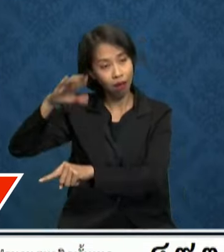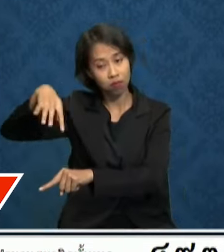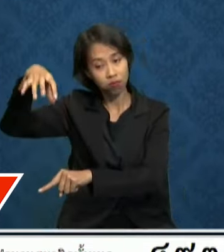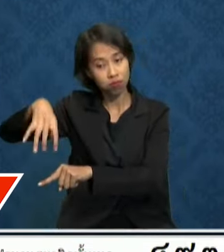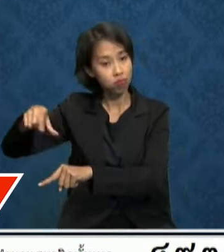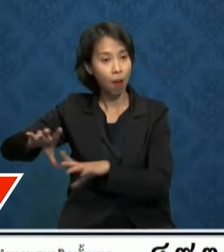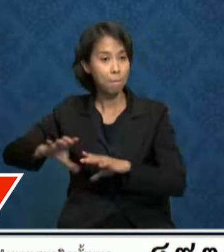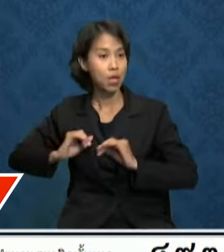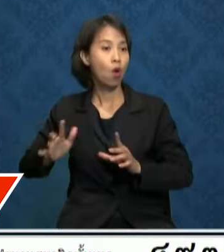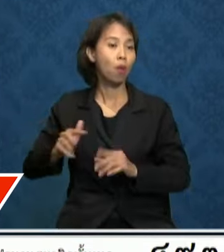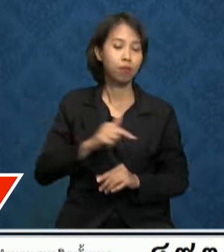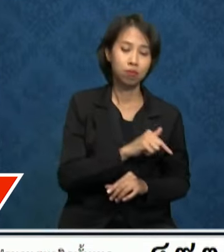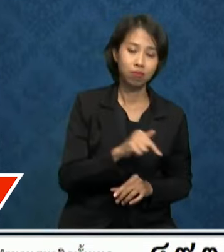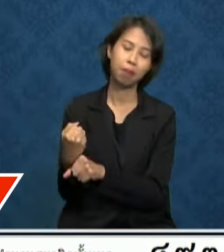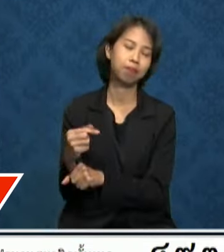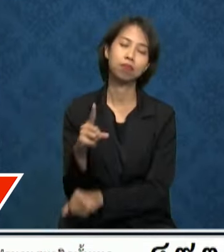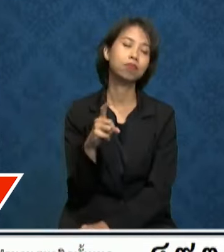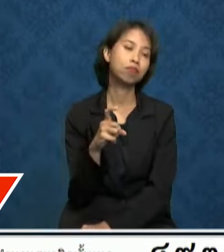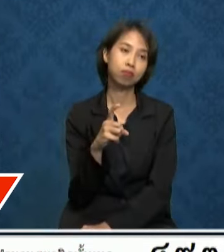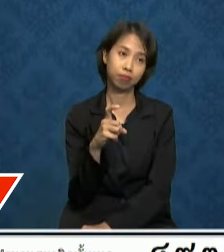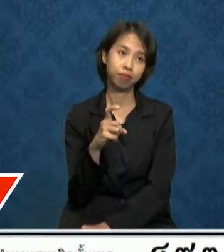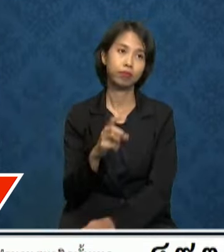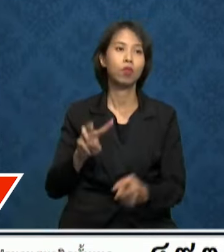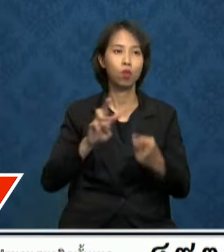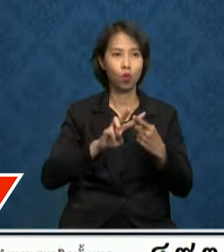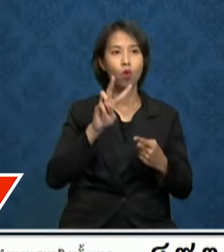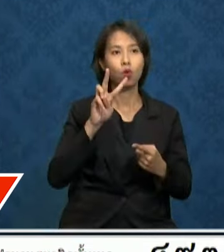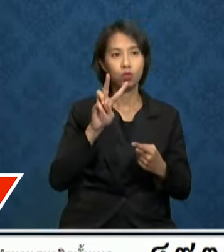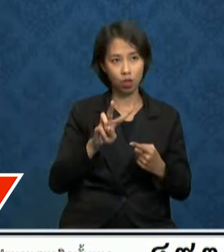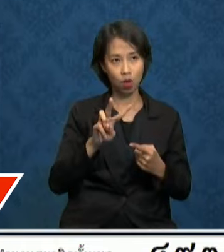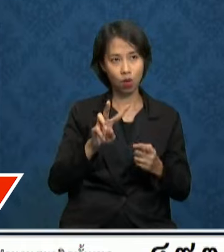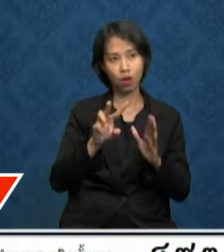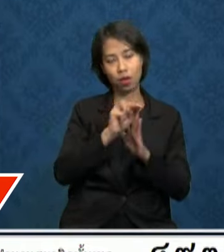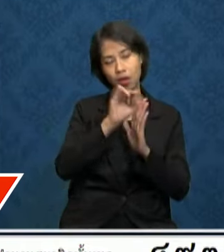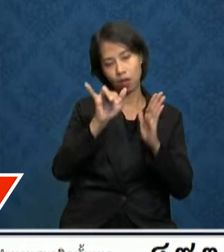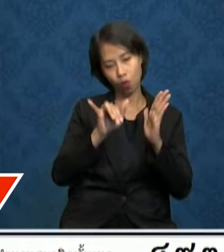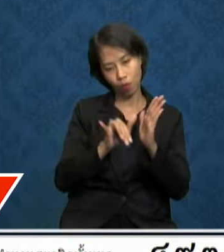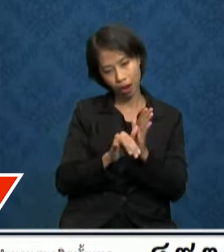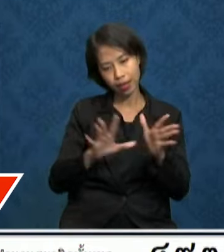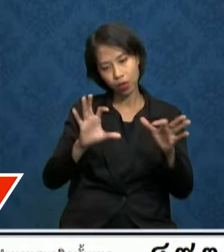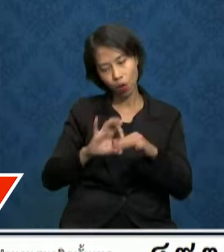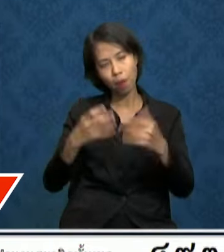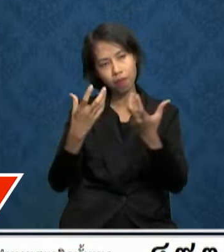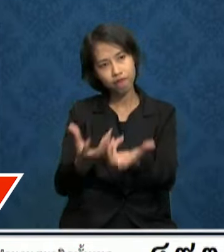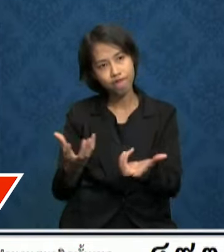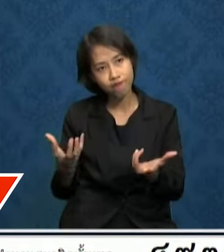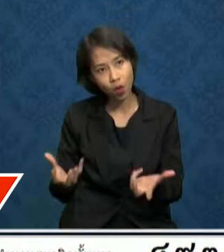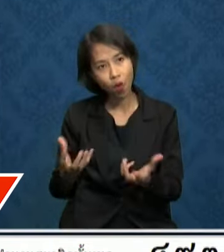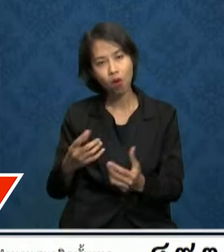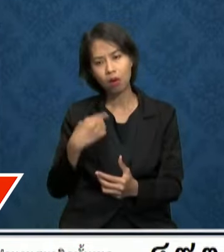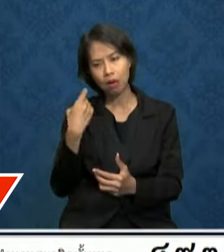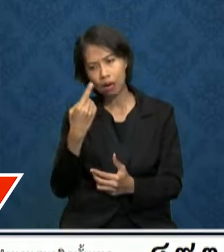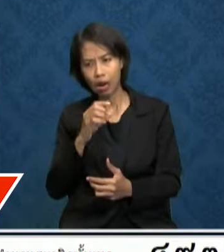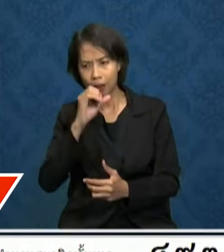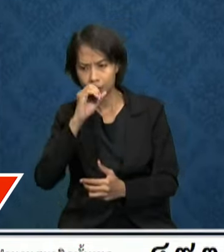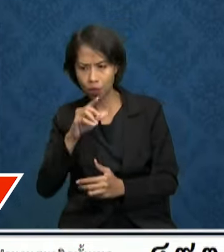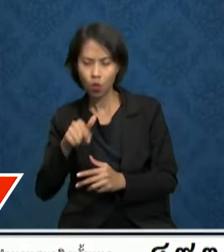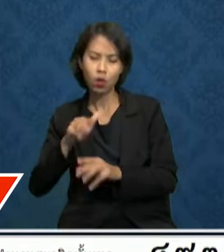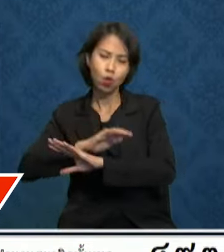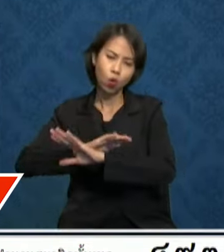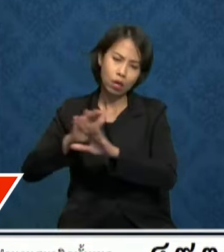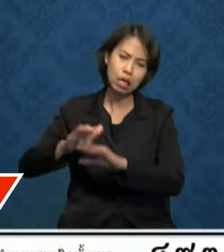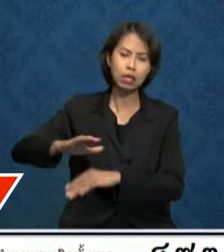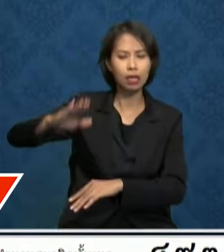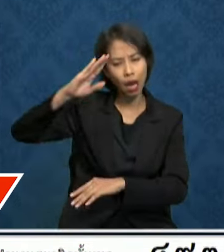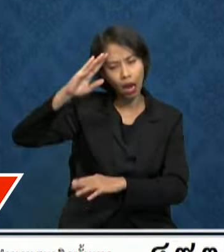ก็ไม่สามารถจะทำอะไรได้เลยเกี่ยวกับนโยบายการทหารข้อที่2นโยบายการระดมสรรพกำลังนโยบายไม่ว่าใครจะพูดอะไรเรื่องการยกเลิกบังคับเกณฑ์ท